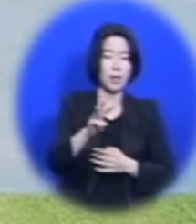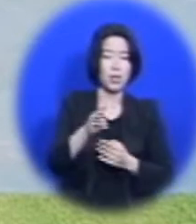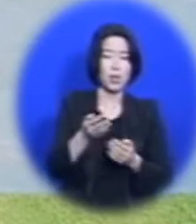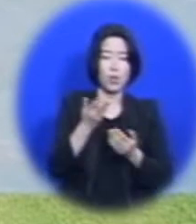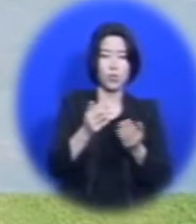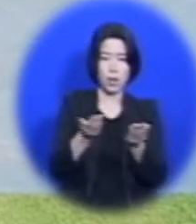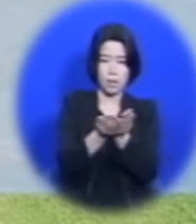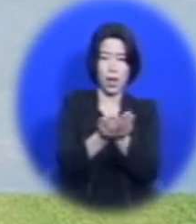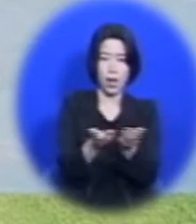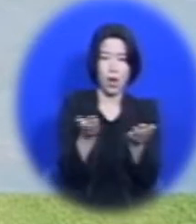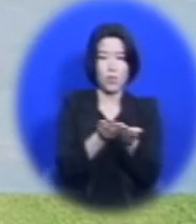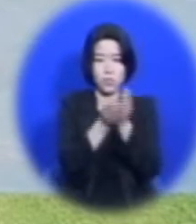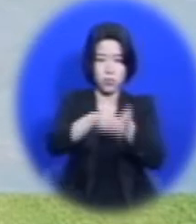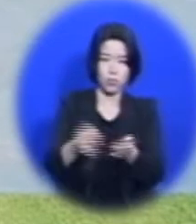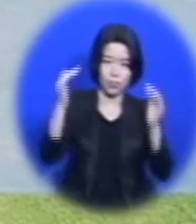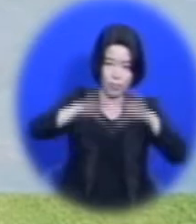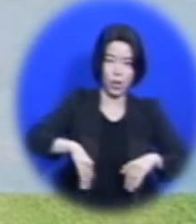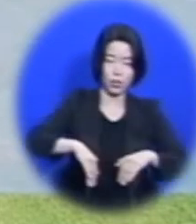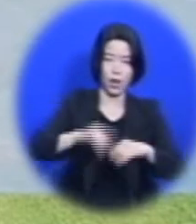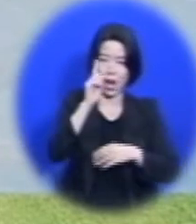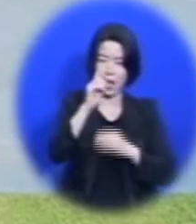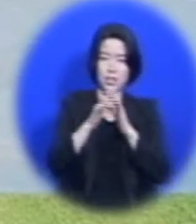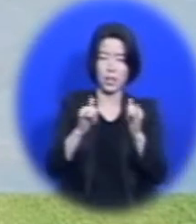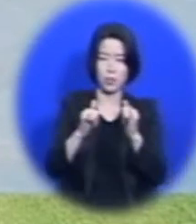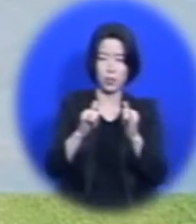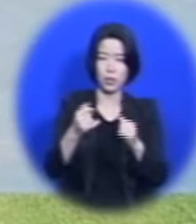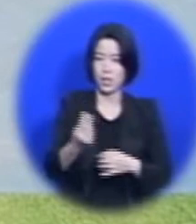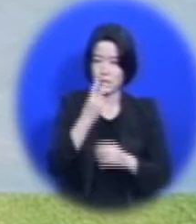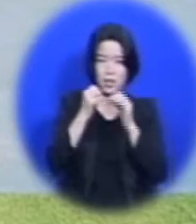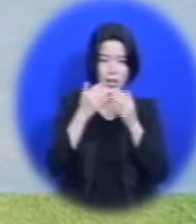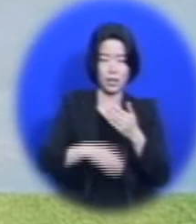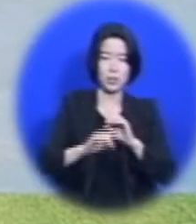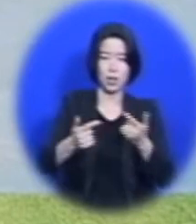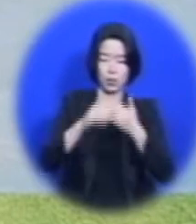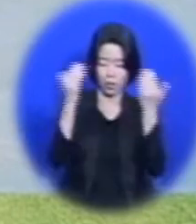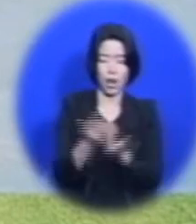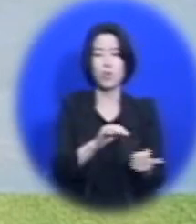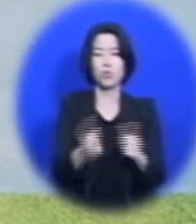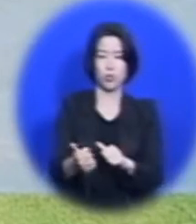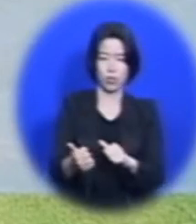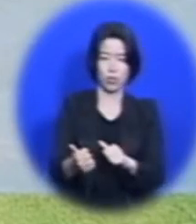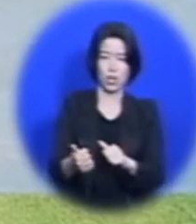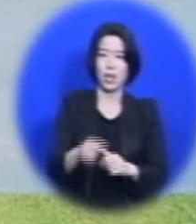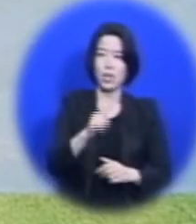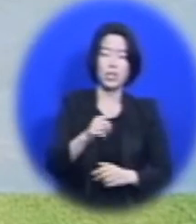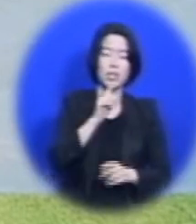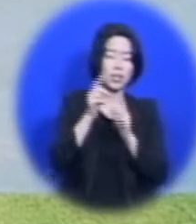난파해서 한 사람도 그 배에 탄 사람이 살지 못하고 다 죽었습니다. 그 소식을 들은